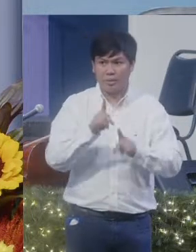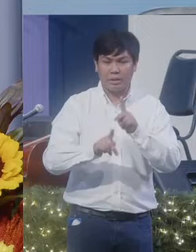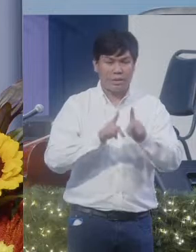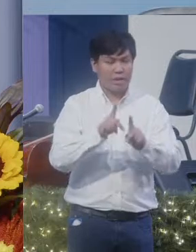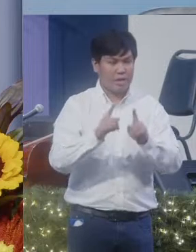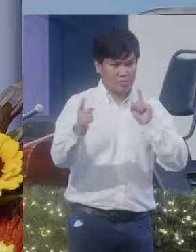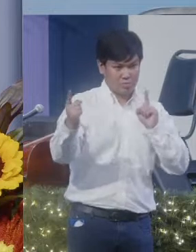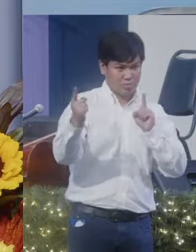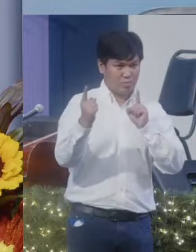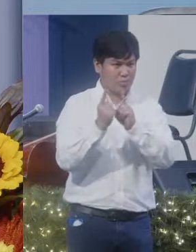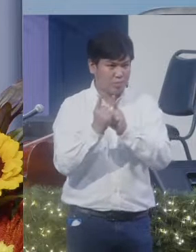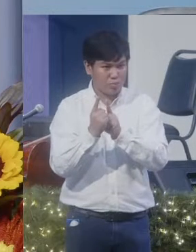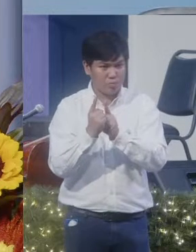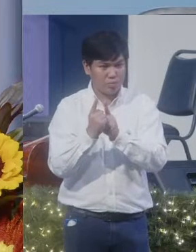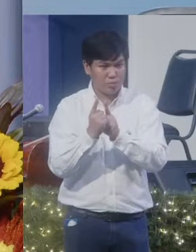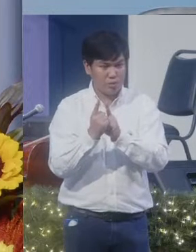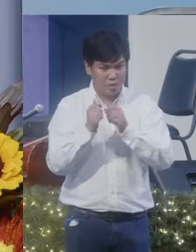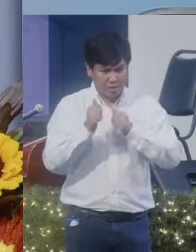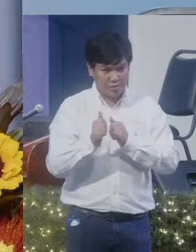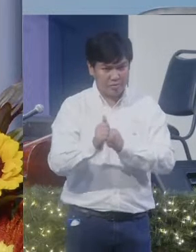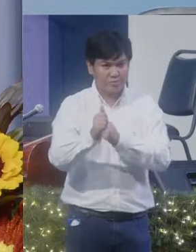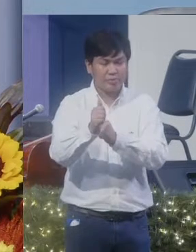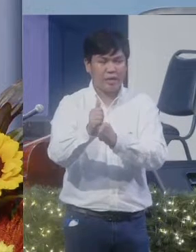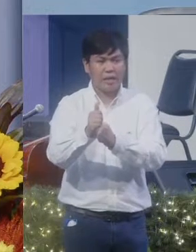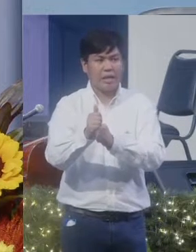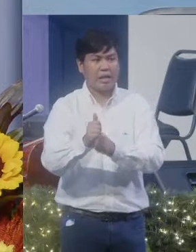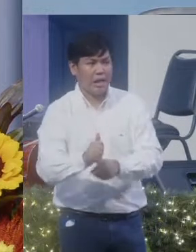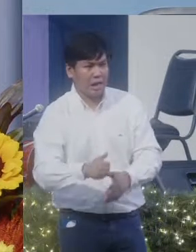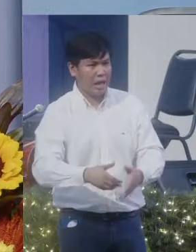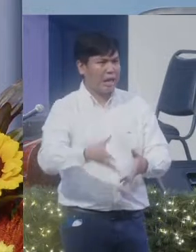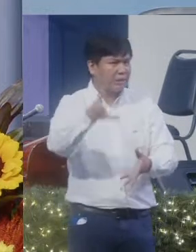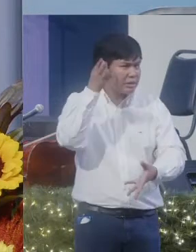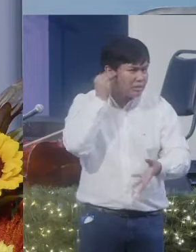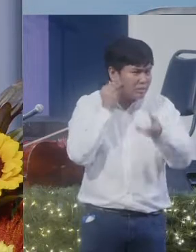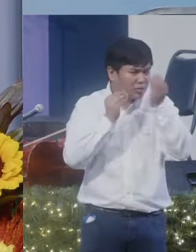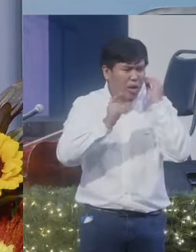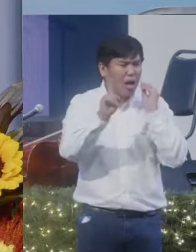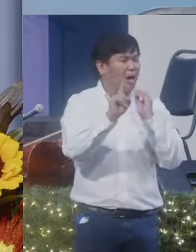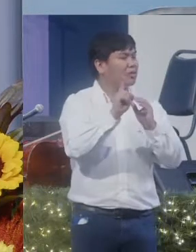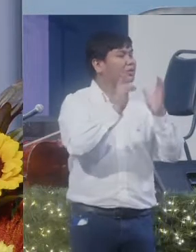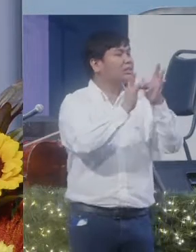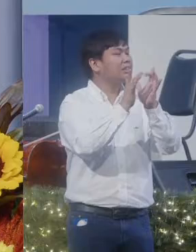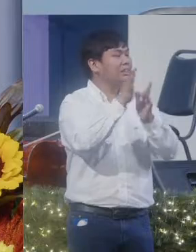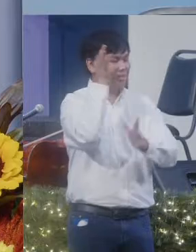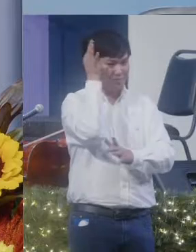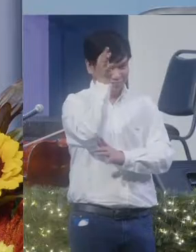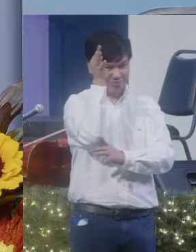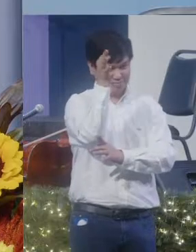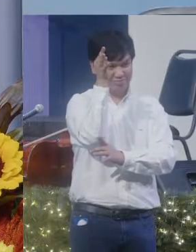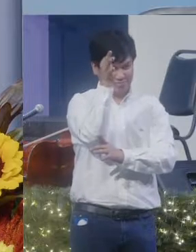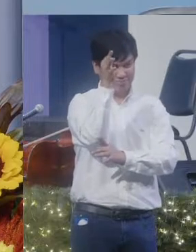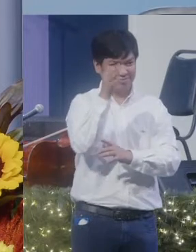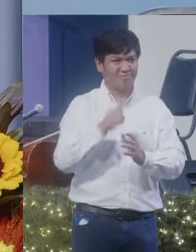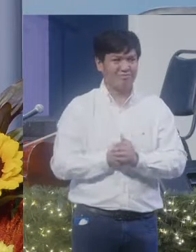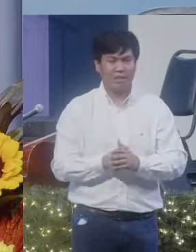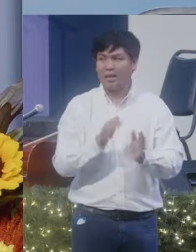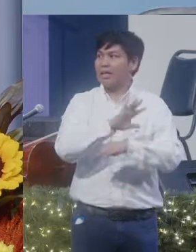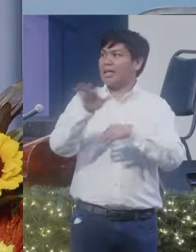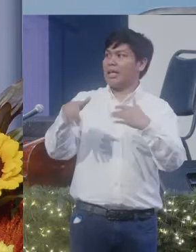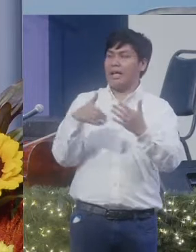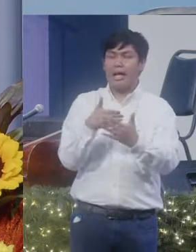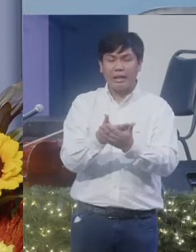lumapit sa Kanya, sumunod sa Kanya at pakinggan at tanggapin ang Kanyang salita. Lahat ba